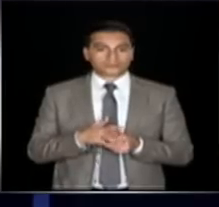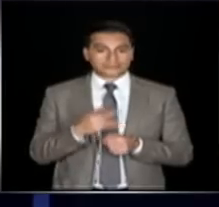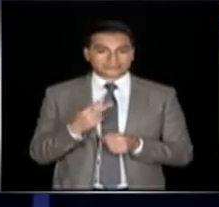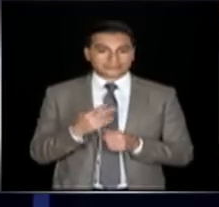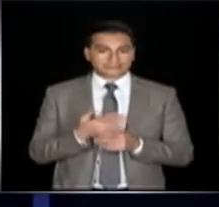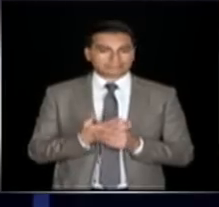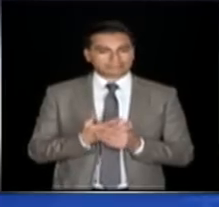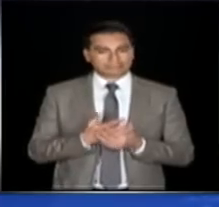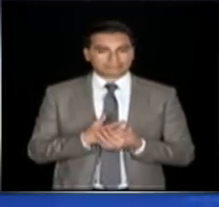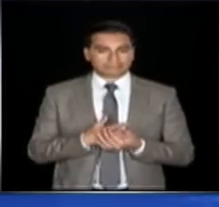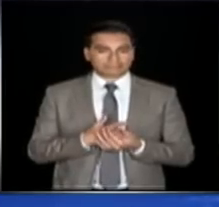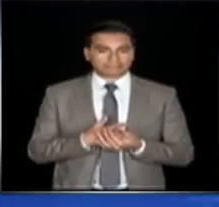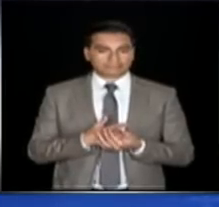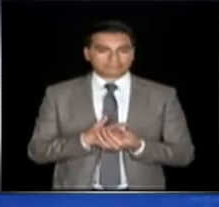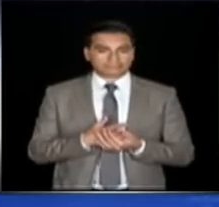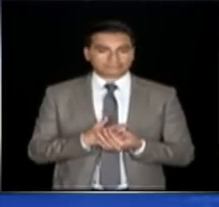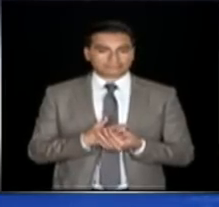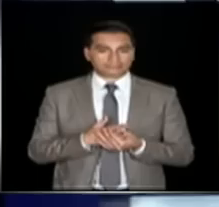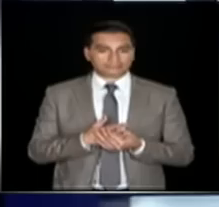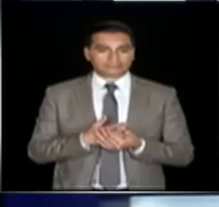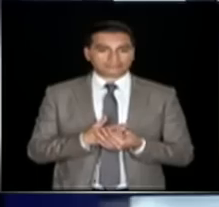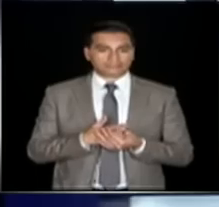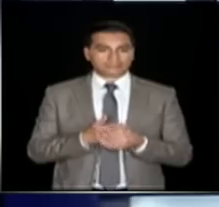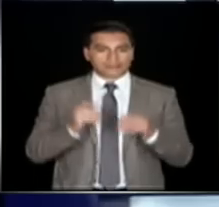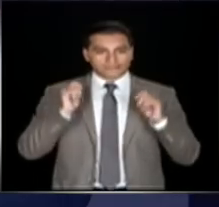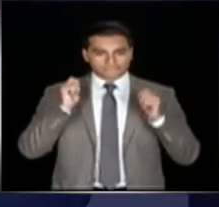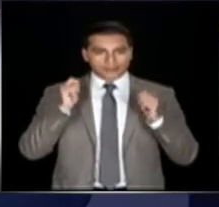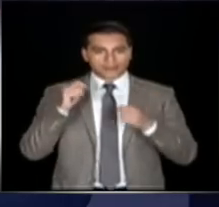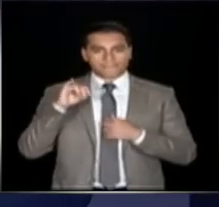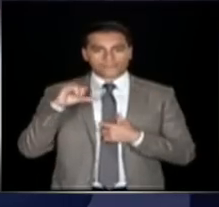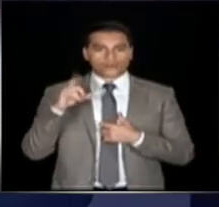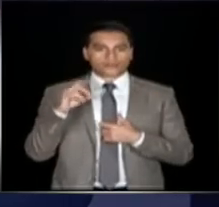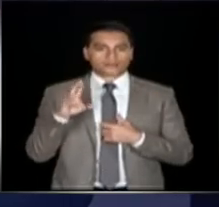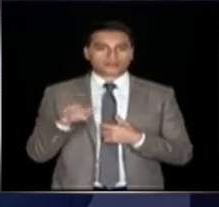اتنين. هم ايه؟ مغرب موريتانيا. صح، إجابة صحيحة.